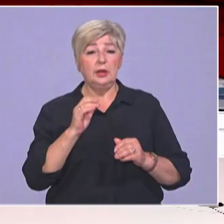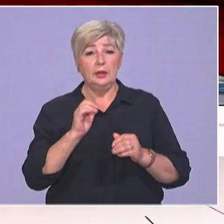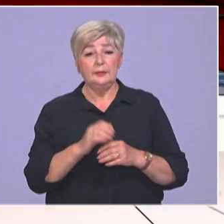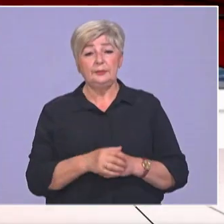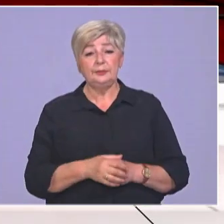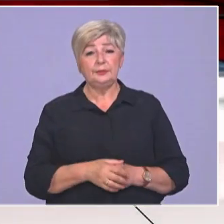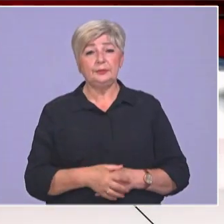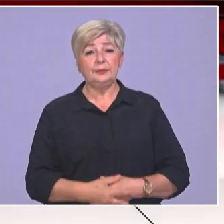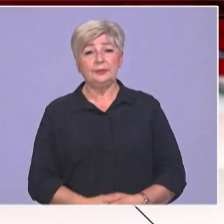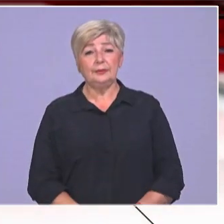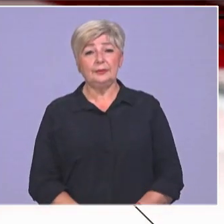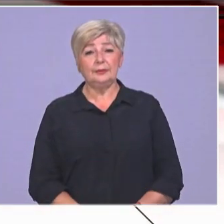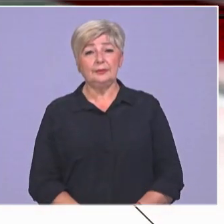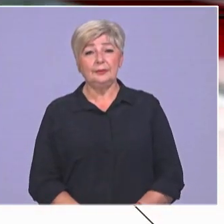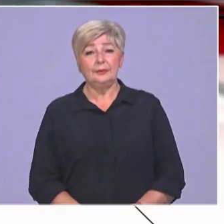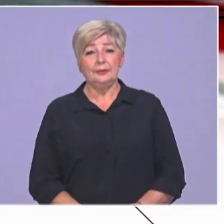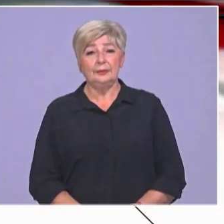громади.